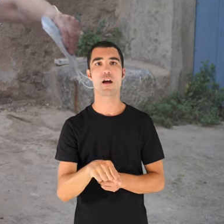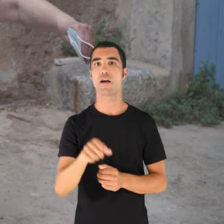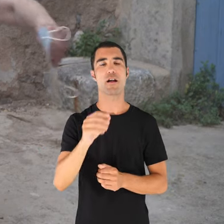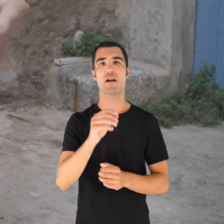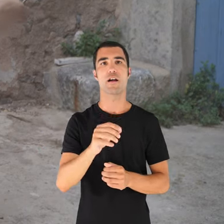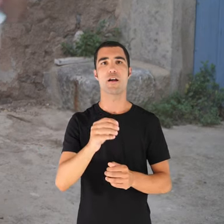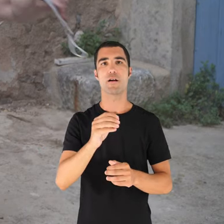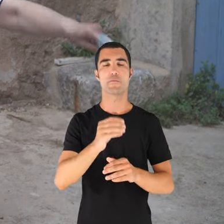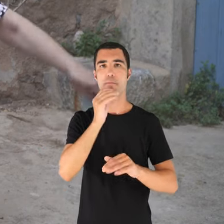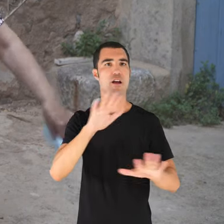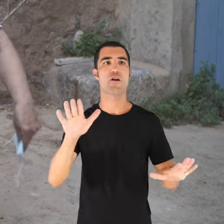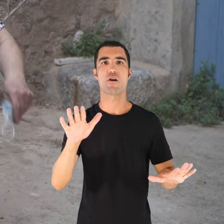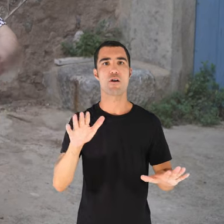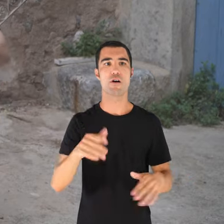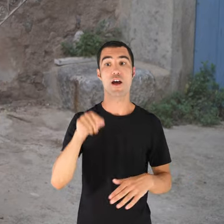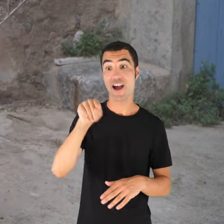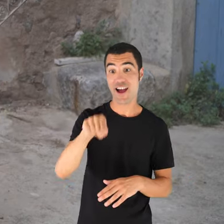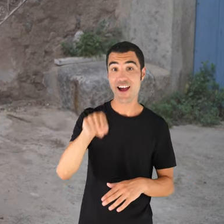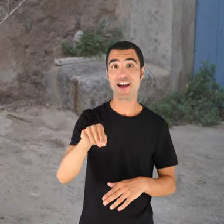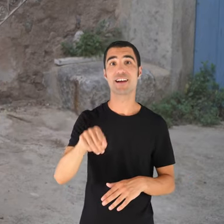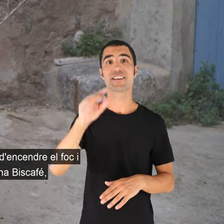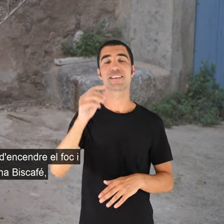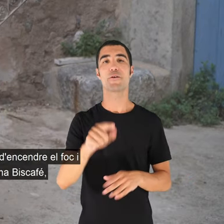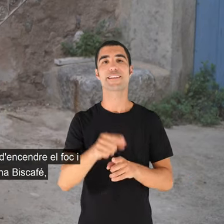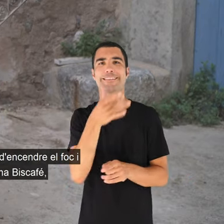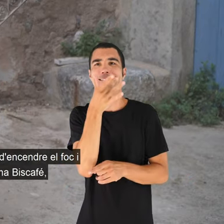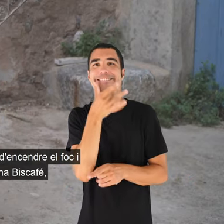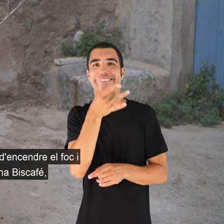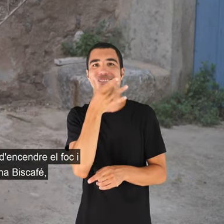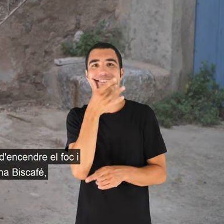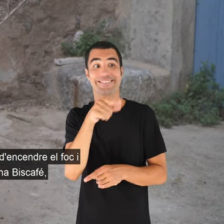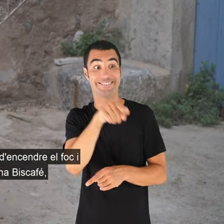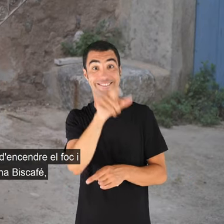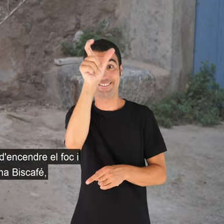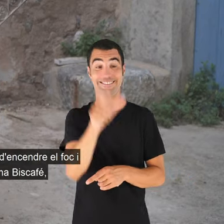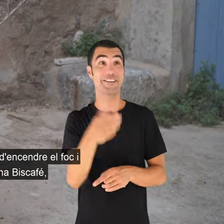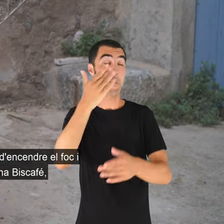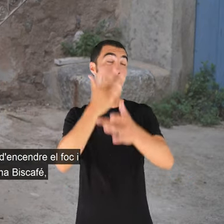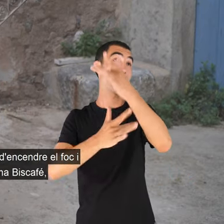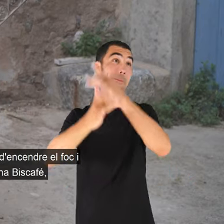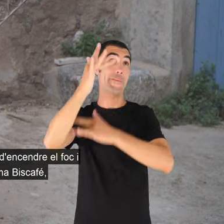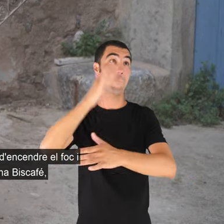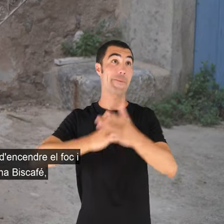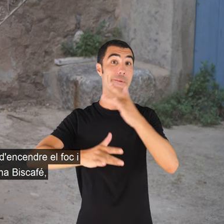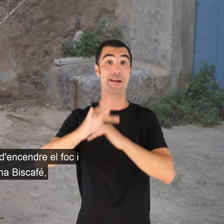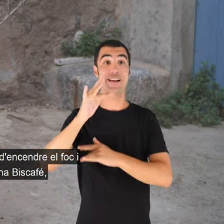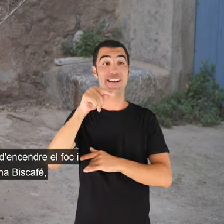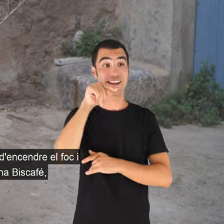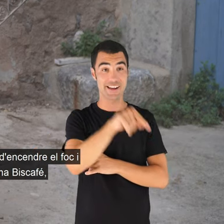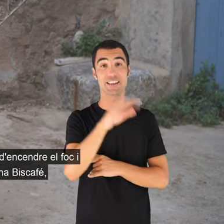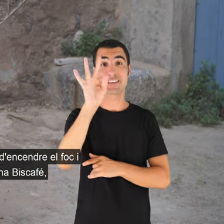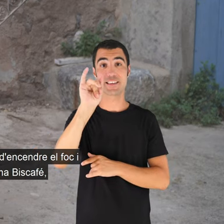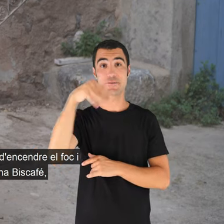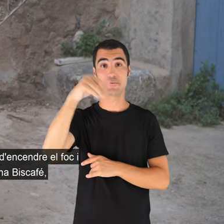això d'aquí... Aquí li dèiem estinyidor, perquè estinyidor està aquí. Perquè antigament aquí tenien totes